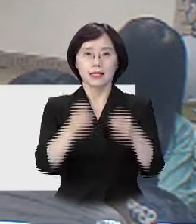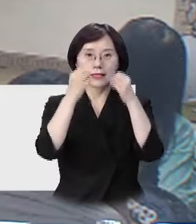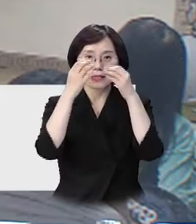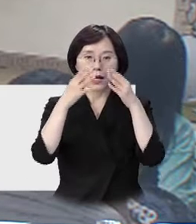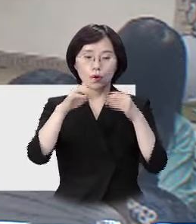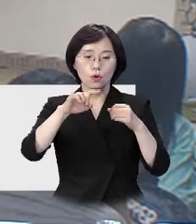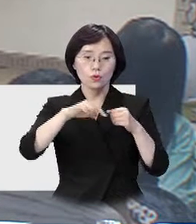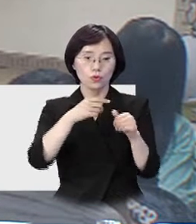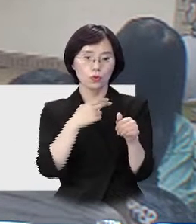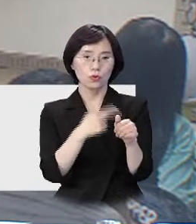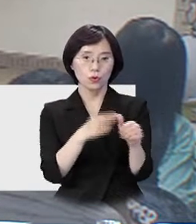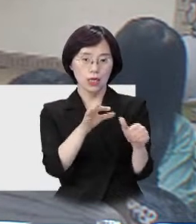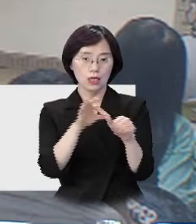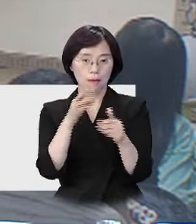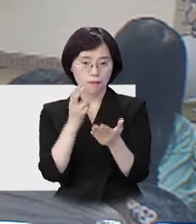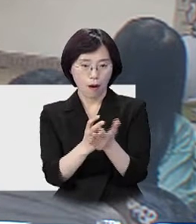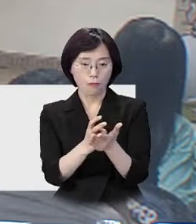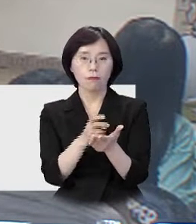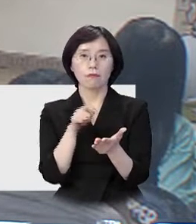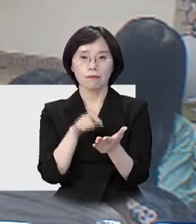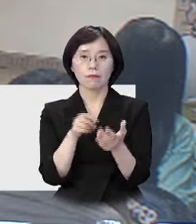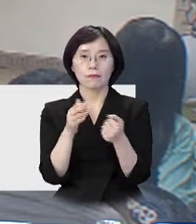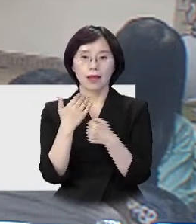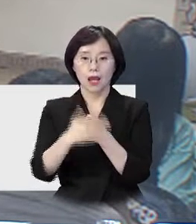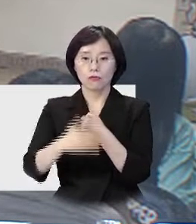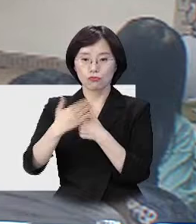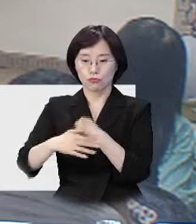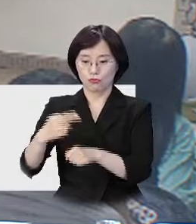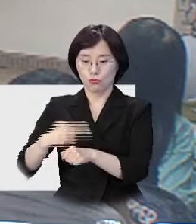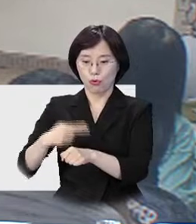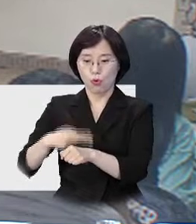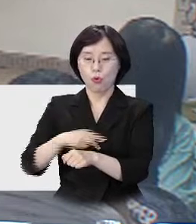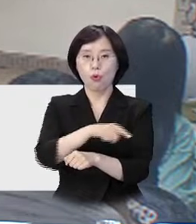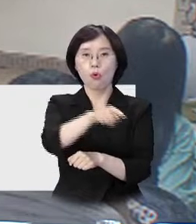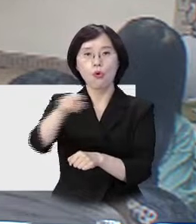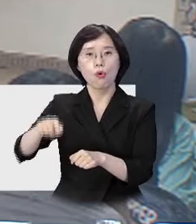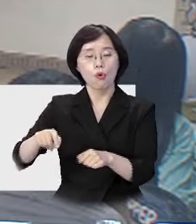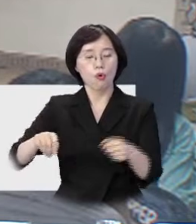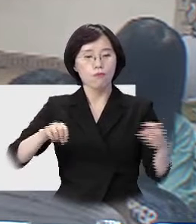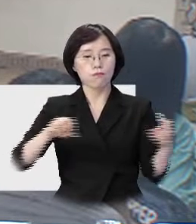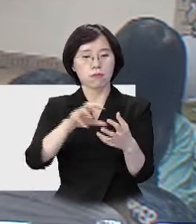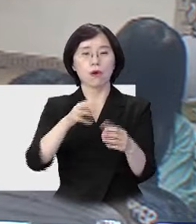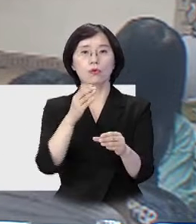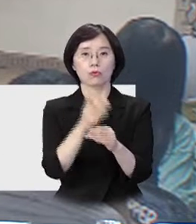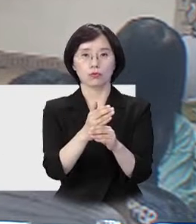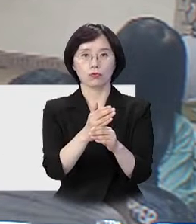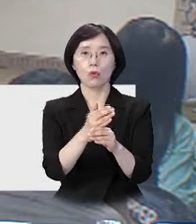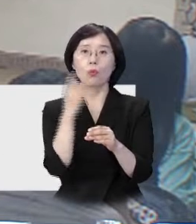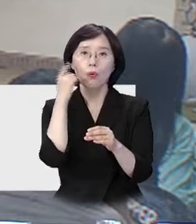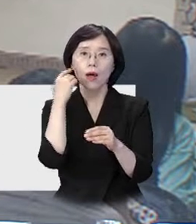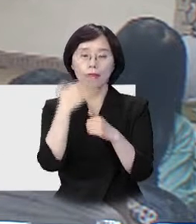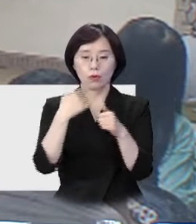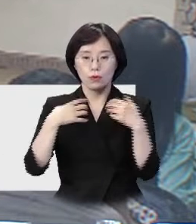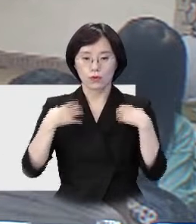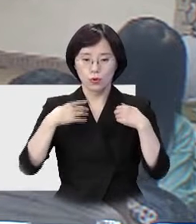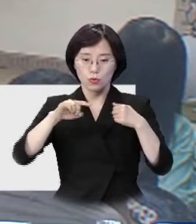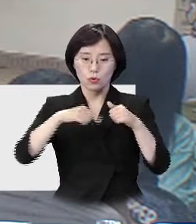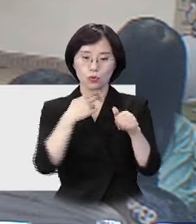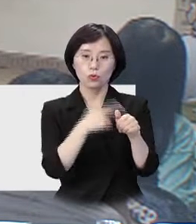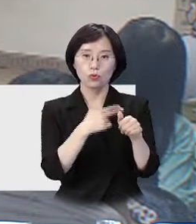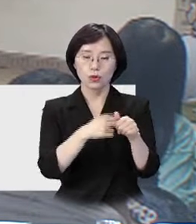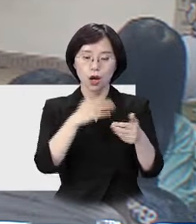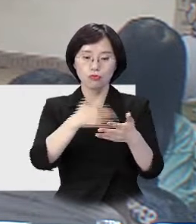새로운 초등교사 인사 원칙 적용을 놓고 대구 교직 사회가 술렁이고 있습니다. 대구교육청이 초등교사